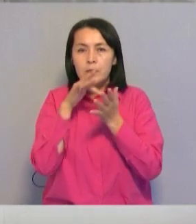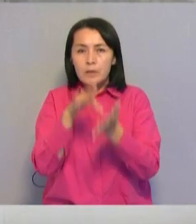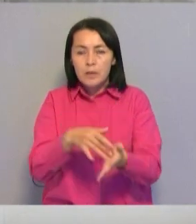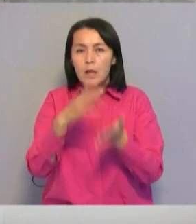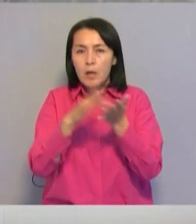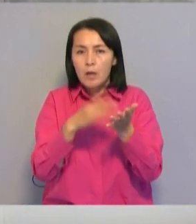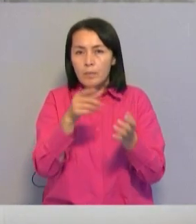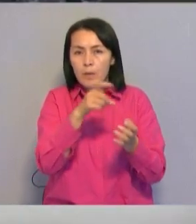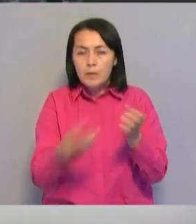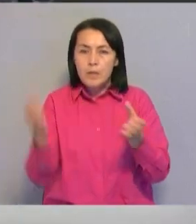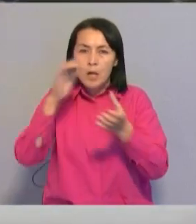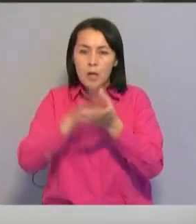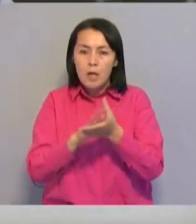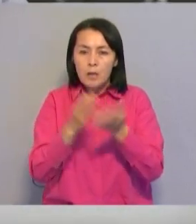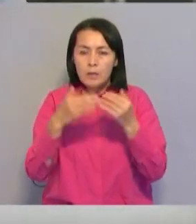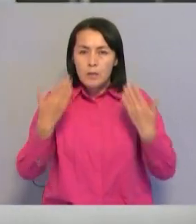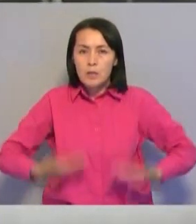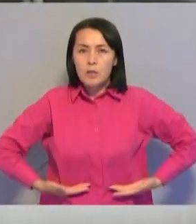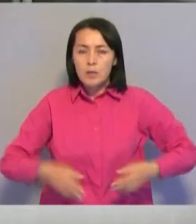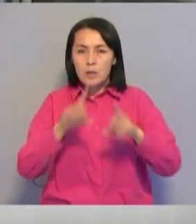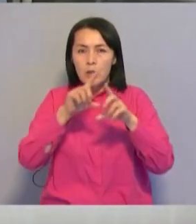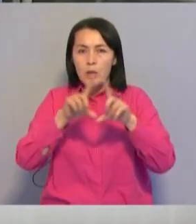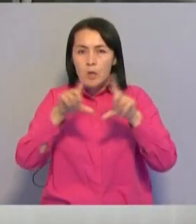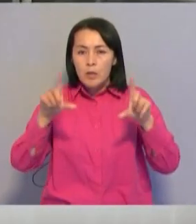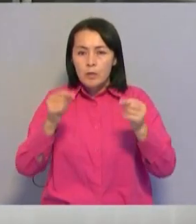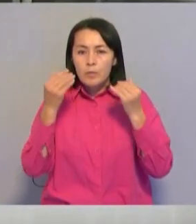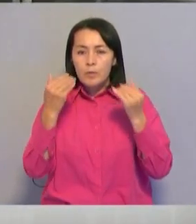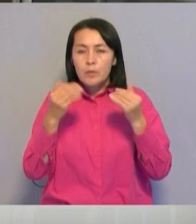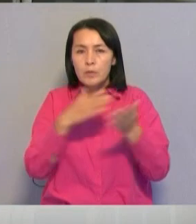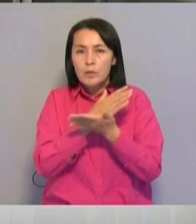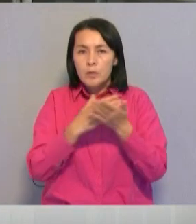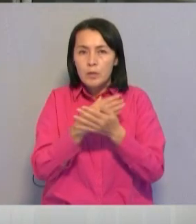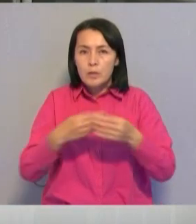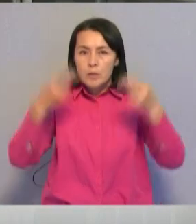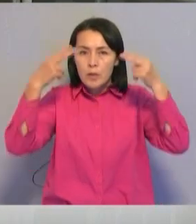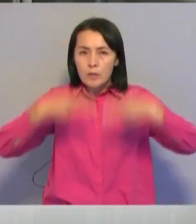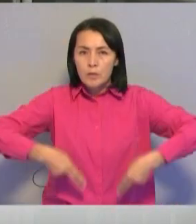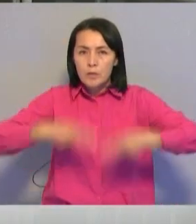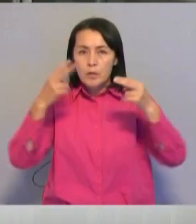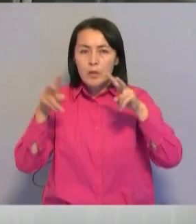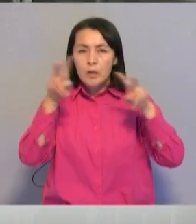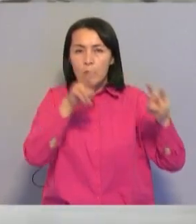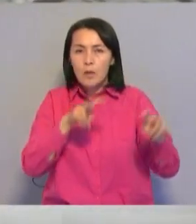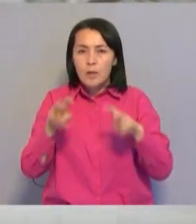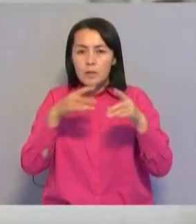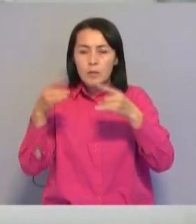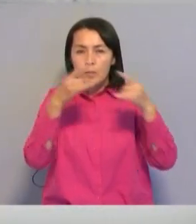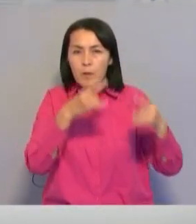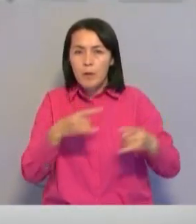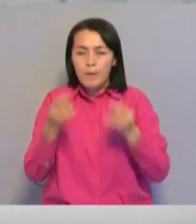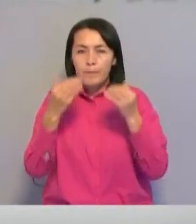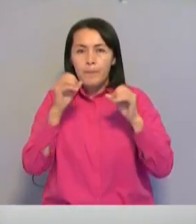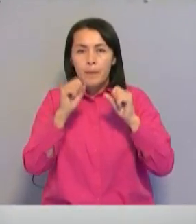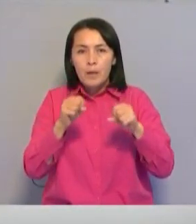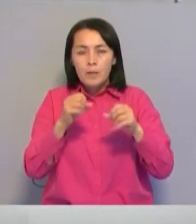для бухгалтеров, ознакомив их с условиями жизни в тюрьме. Вход сюда непрост. Сотрудники учреждения тщательно проверяют каждого с помощью таких сканеров.